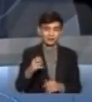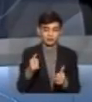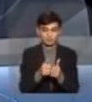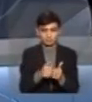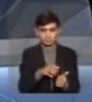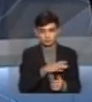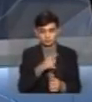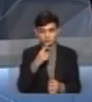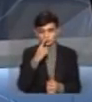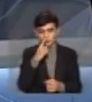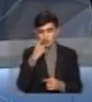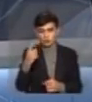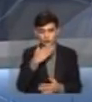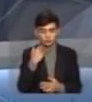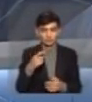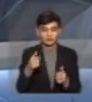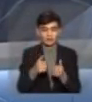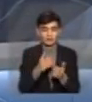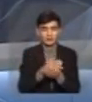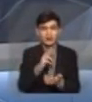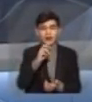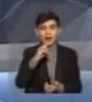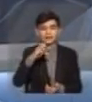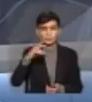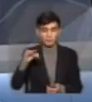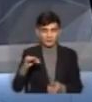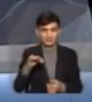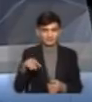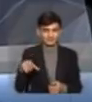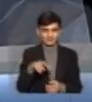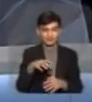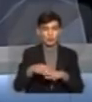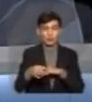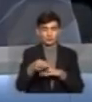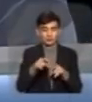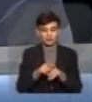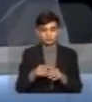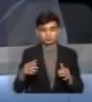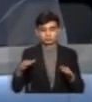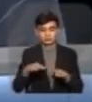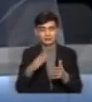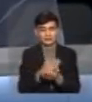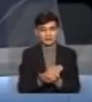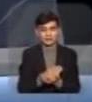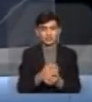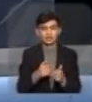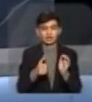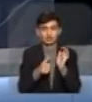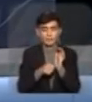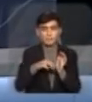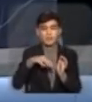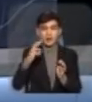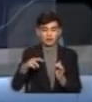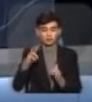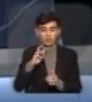аса алыс емес. Екел Каспий акваториясын бөліседі. Жылдық сауда айналымы жарты миллиард